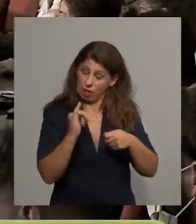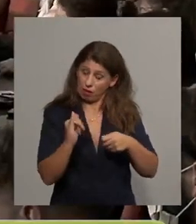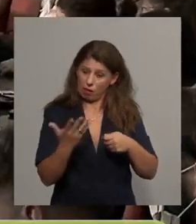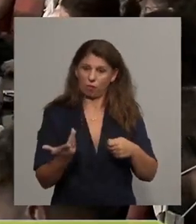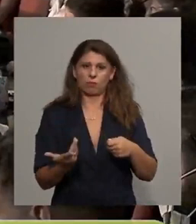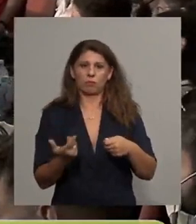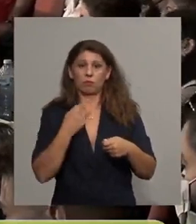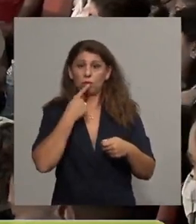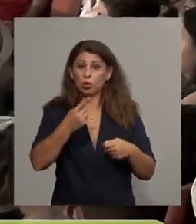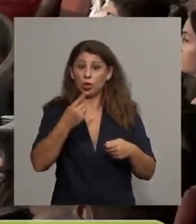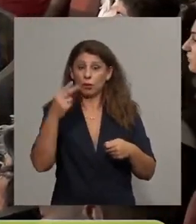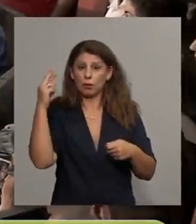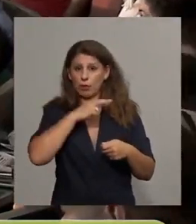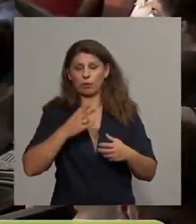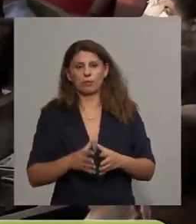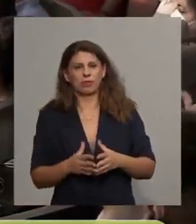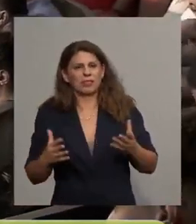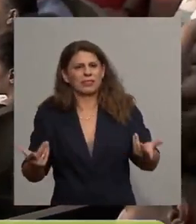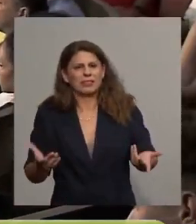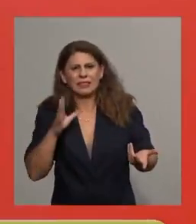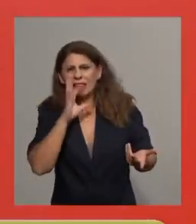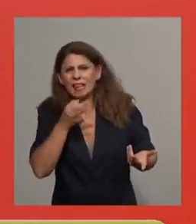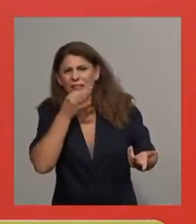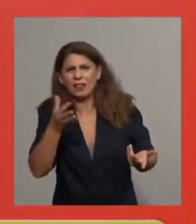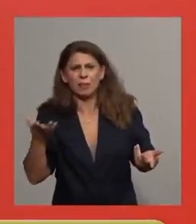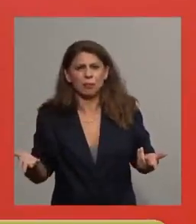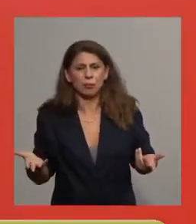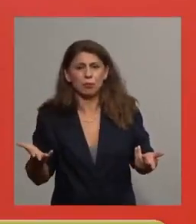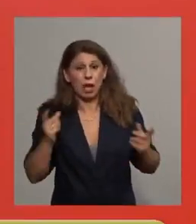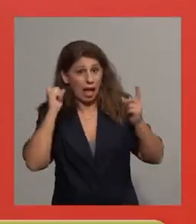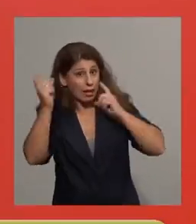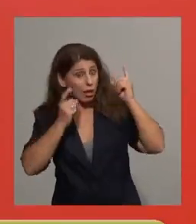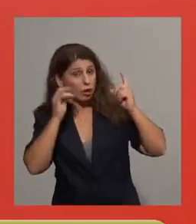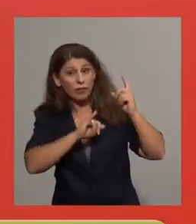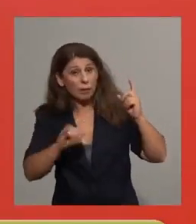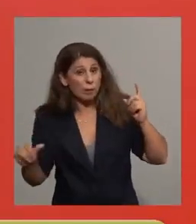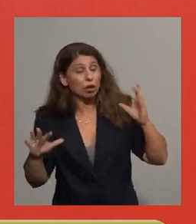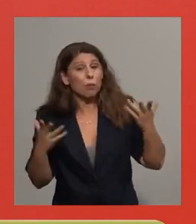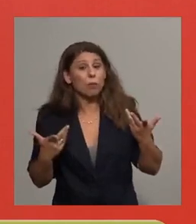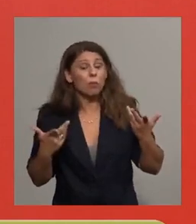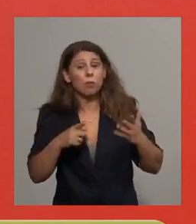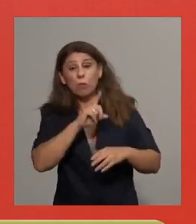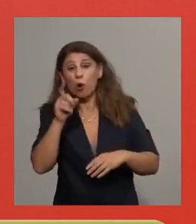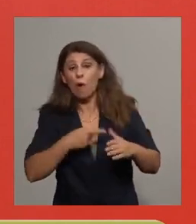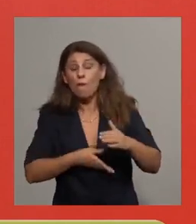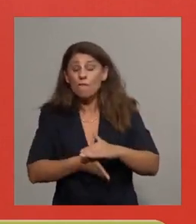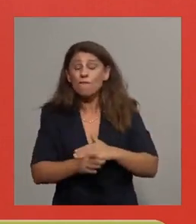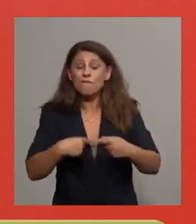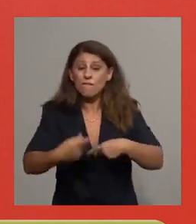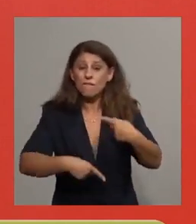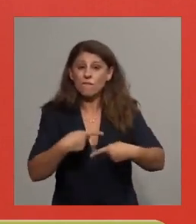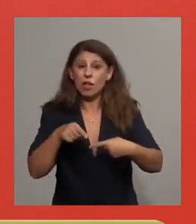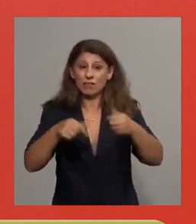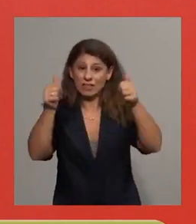που ξεστόμησε ο Πρωθυπουργός, τι αλήθεια να πούμε? Έχει αναρωτηθεί ποτέ πώς βιώνει ο λαός αυτές